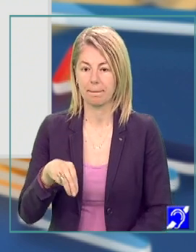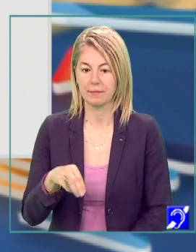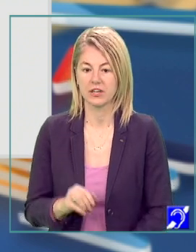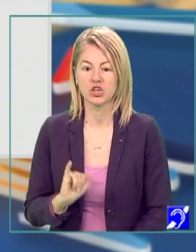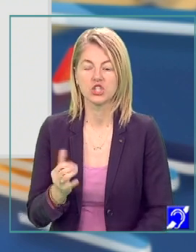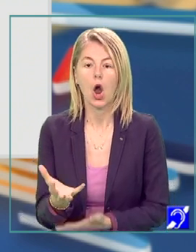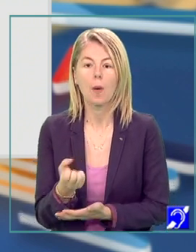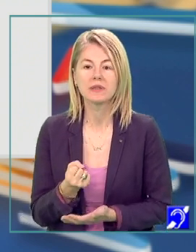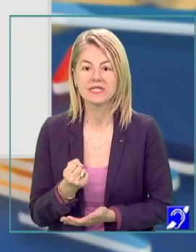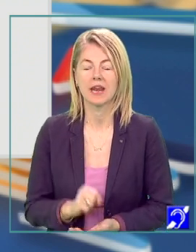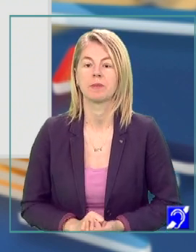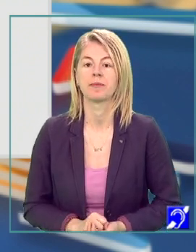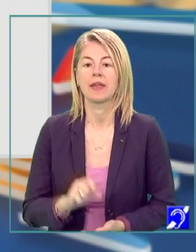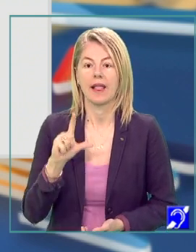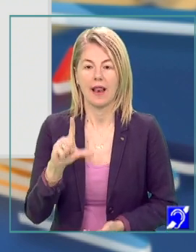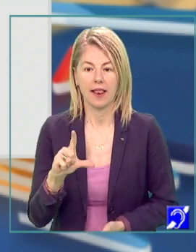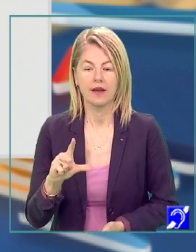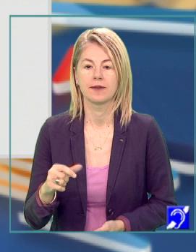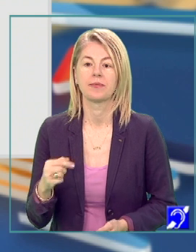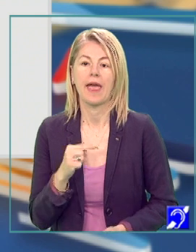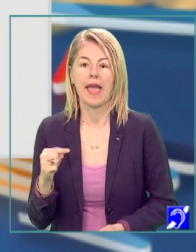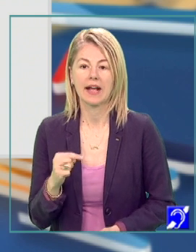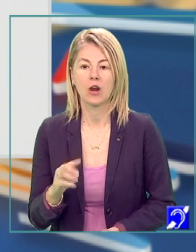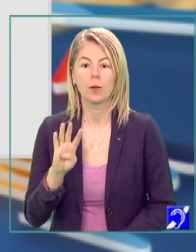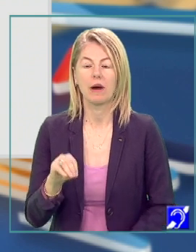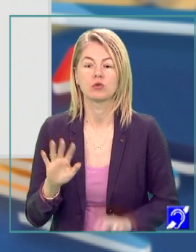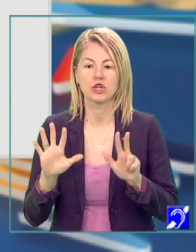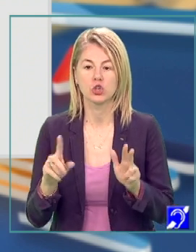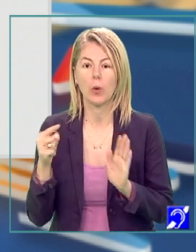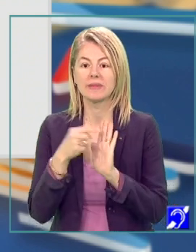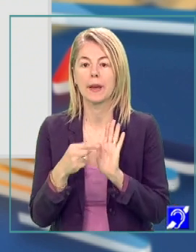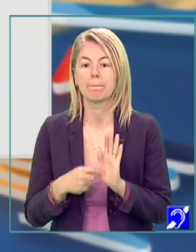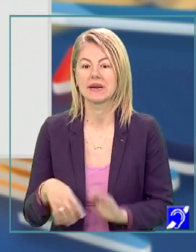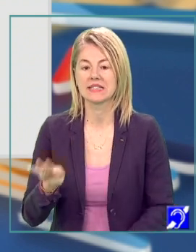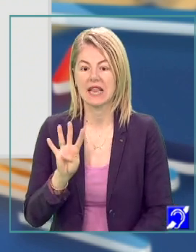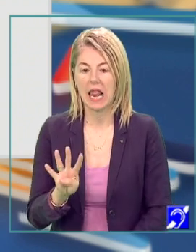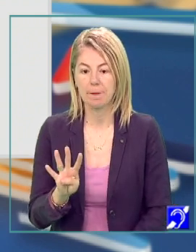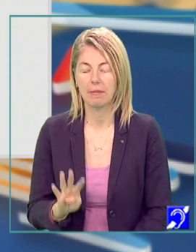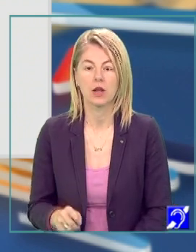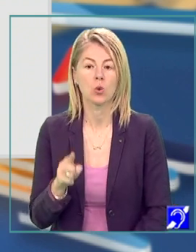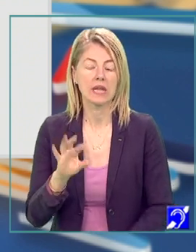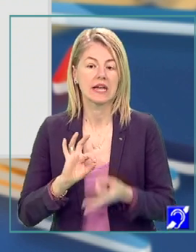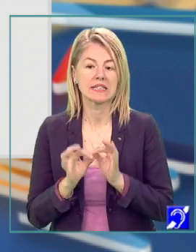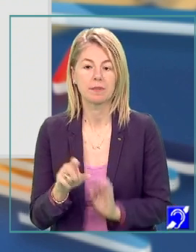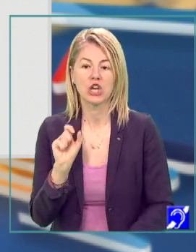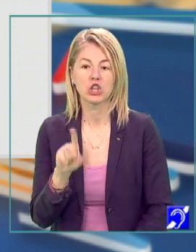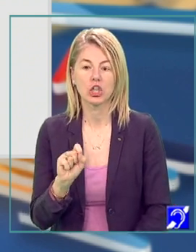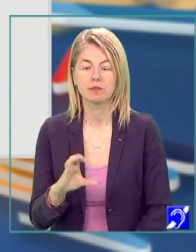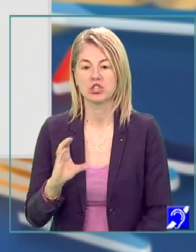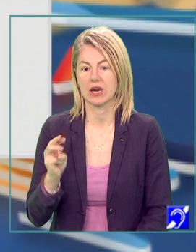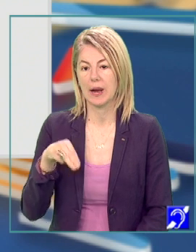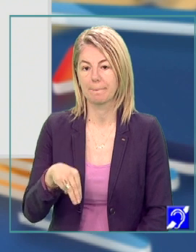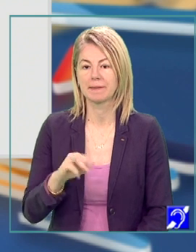și obținem ecuația 4L egal cu 48. Împărțim ambii membri la